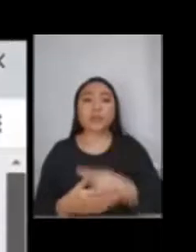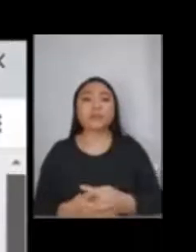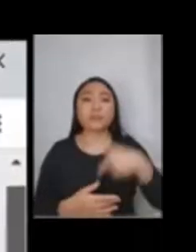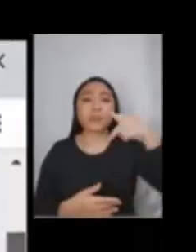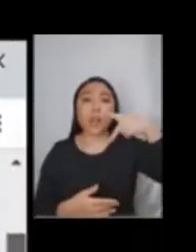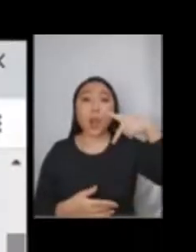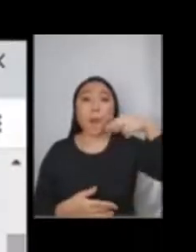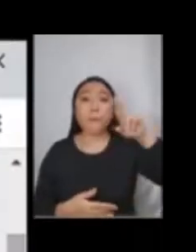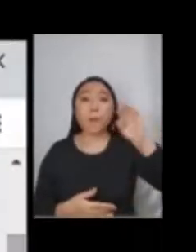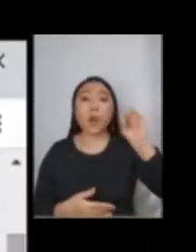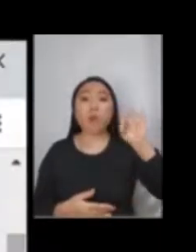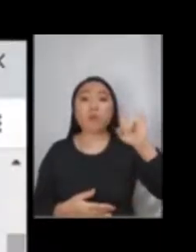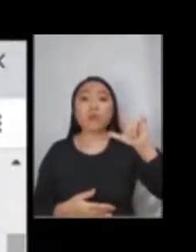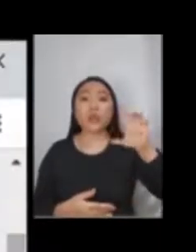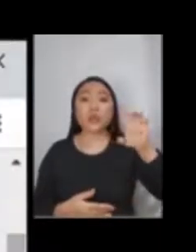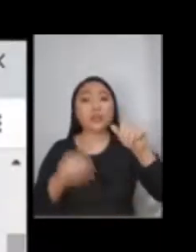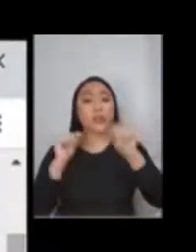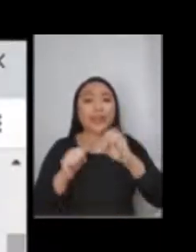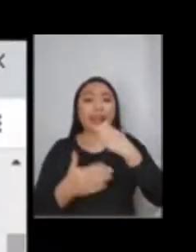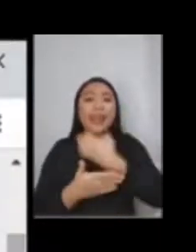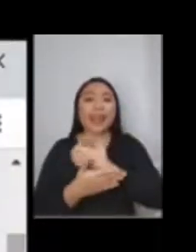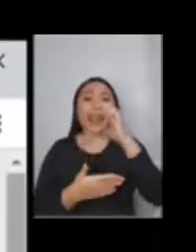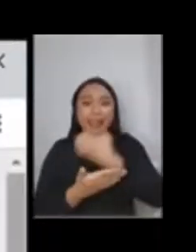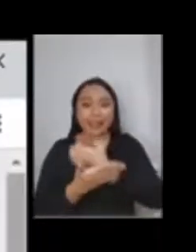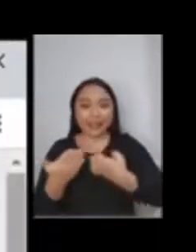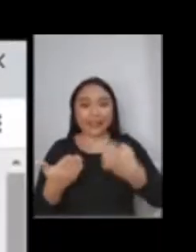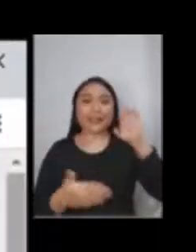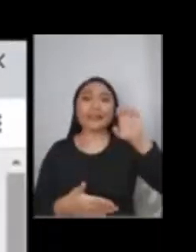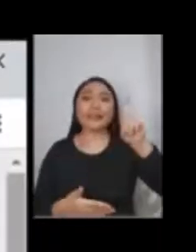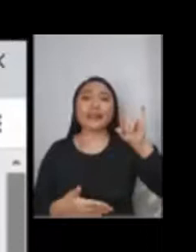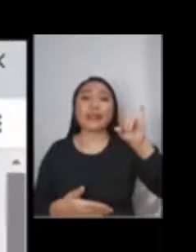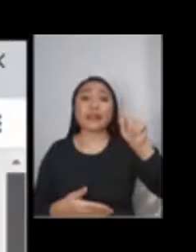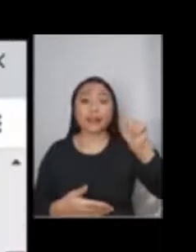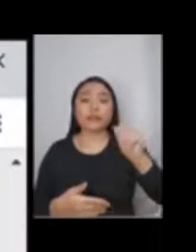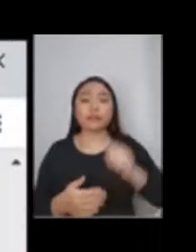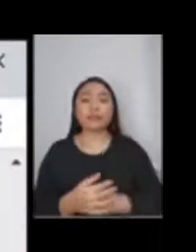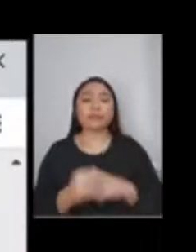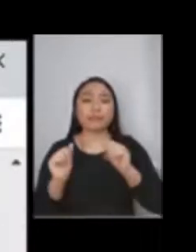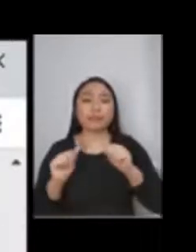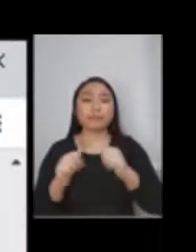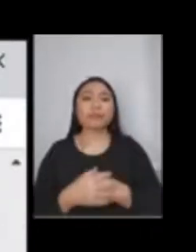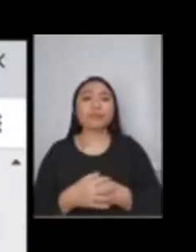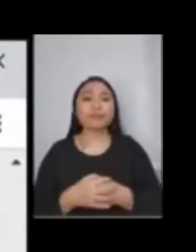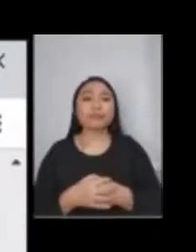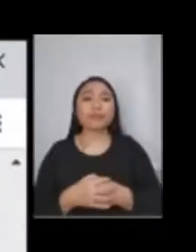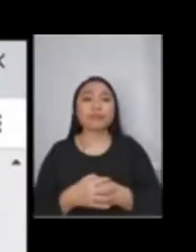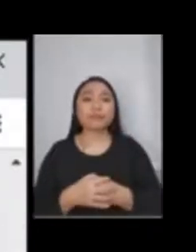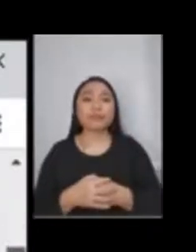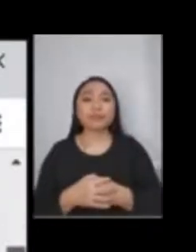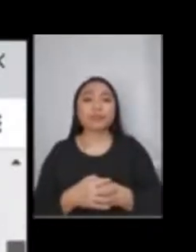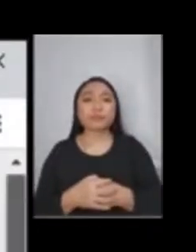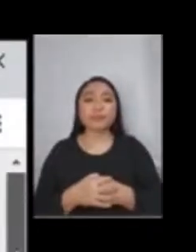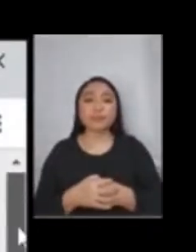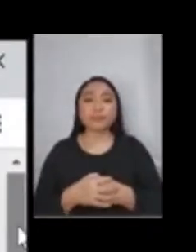So, andito rin po ang mga impormasyon ng ating partners at ang kanilang website. Kung meron kayong ibig malaman